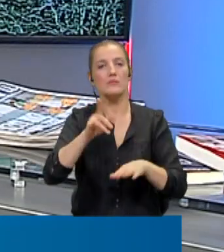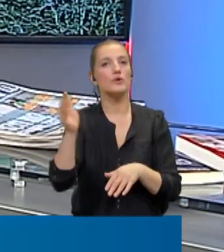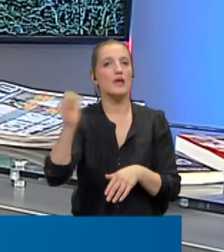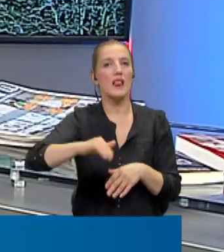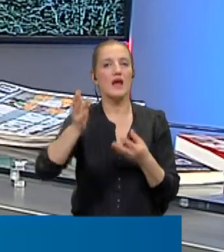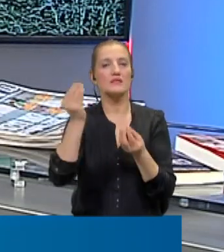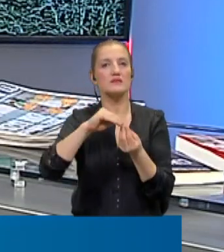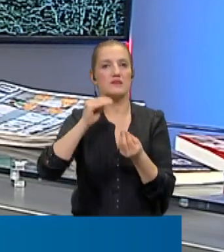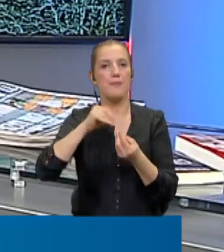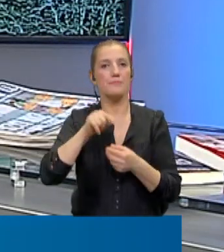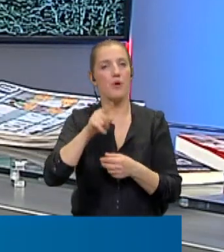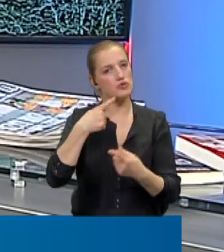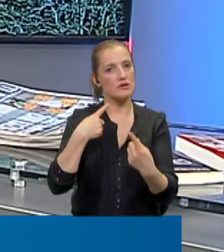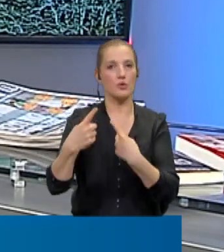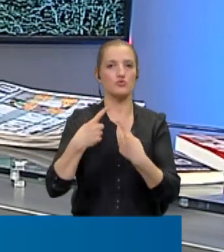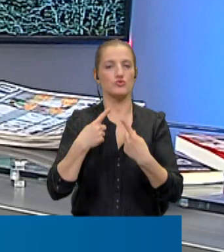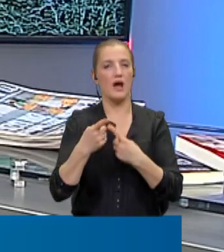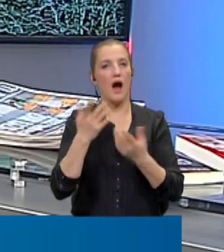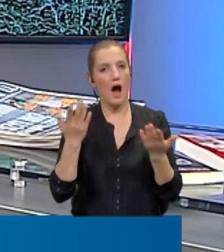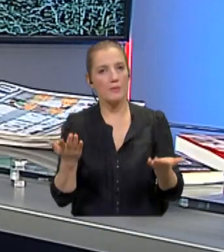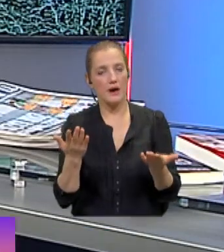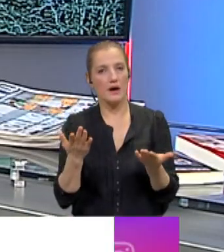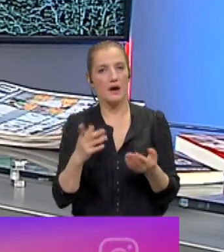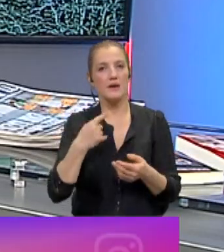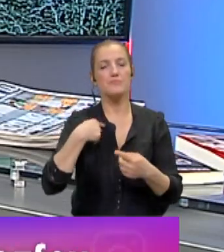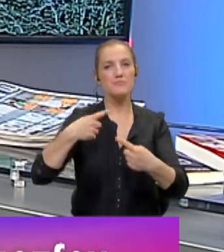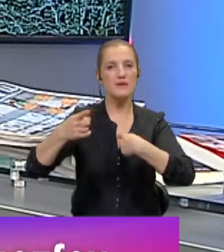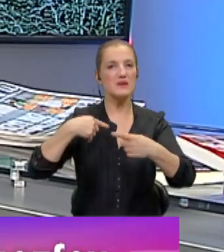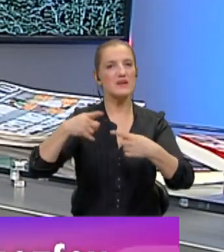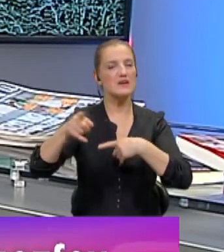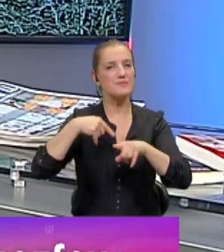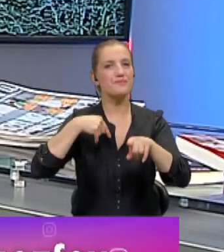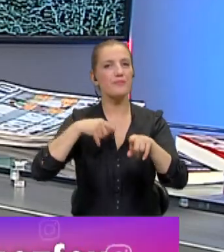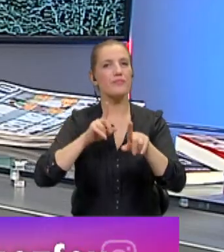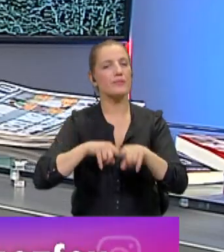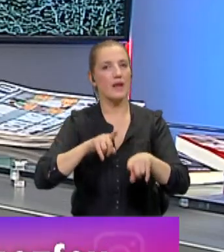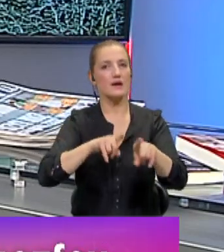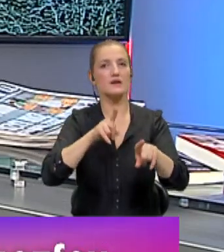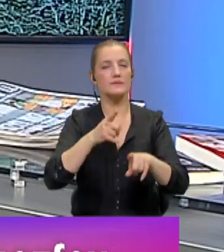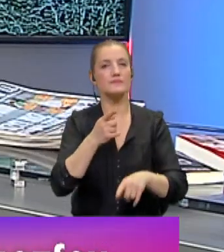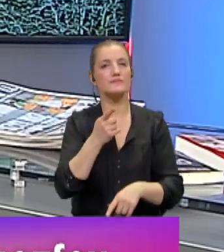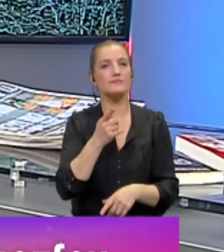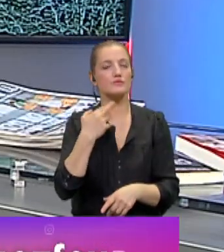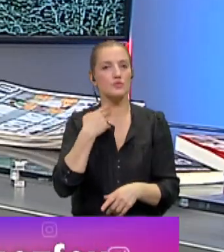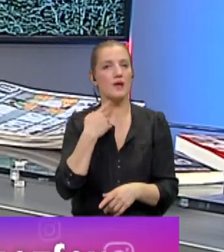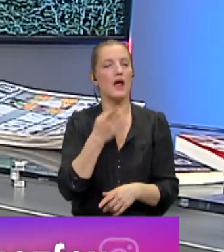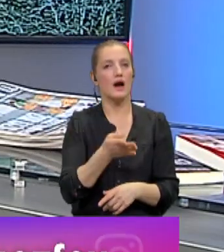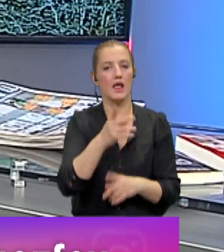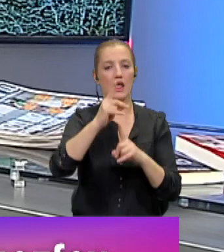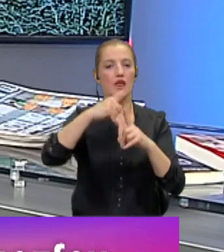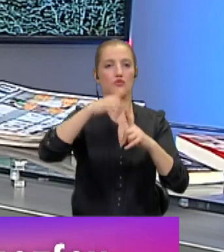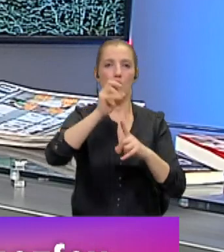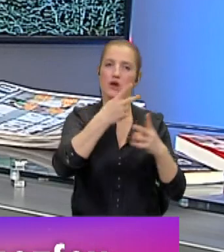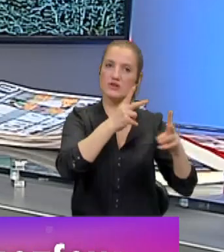zamlar var onları konuşacağız ama hani böyle birbirini takip eden bir rakam var ya önce